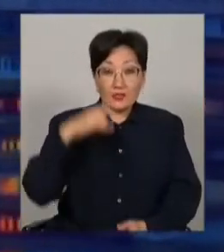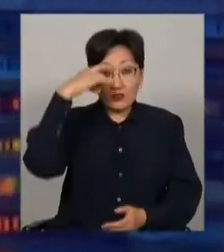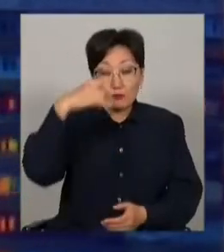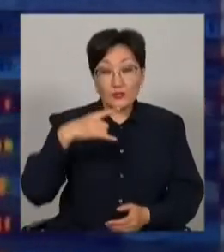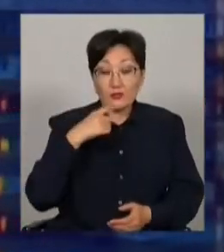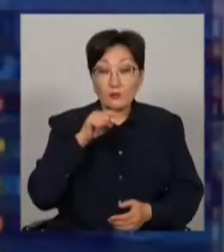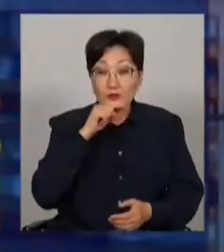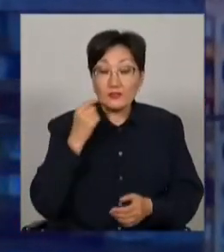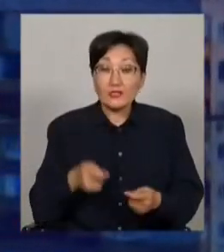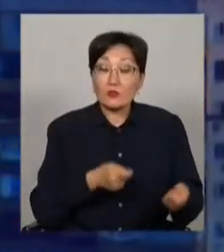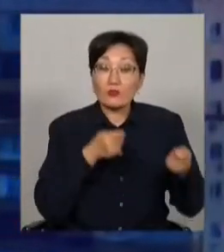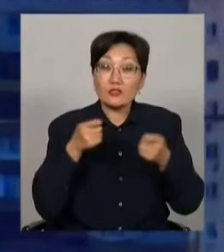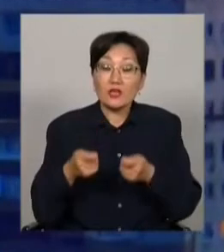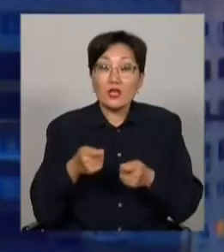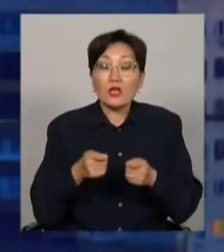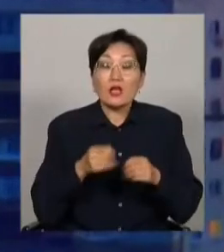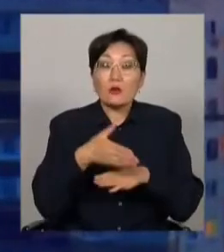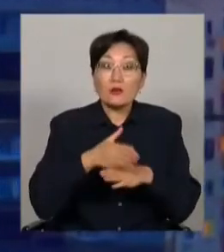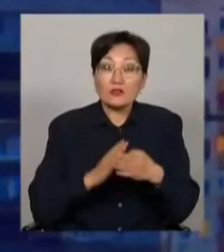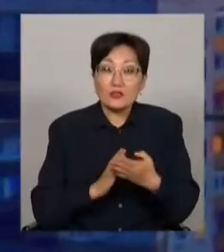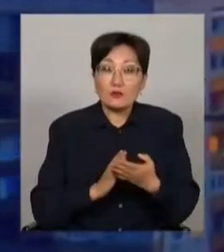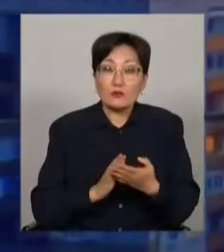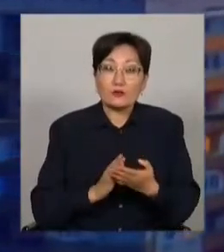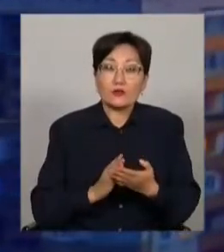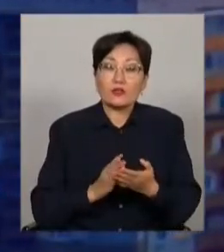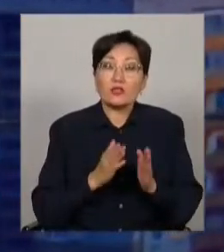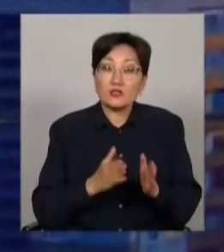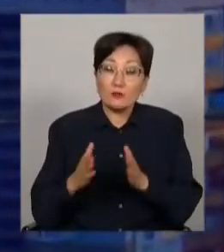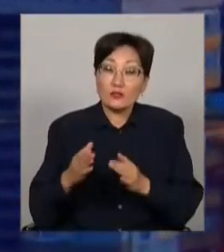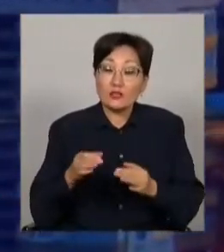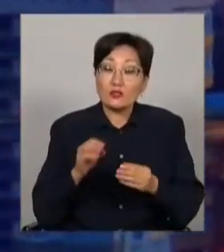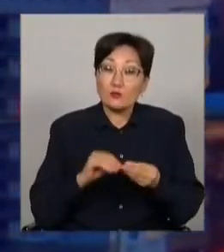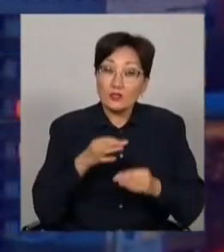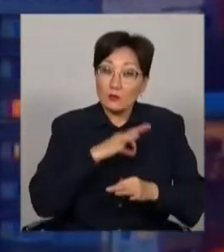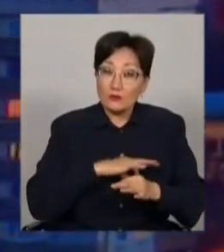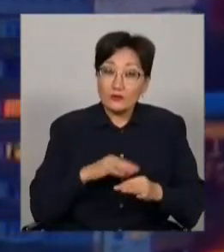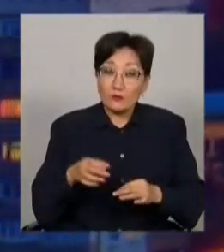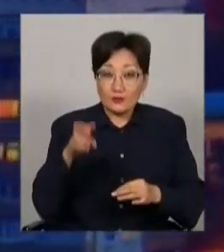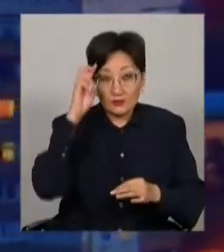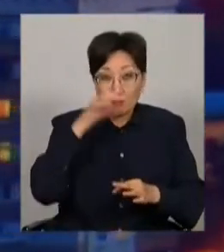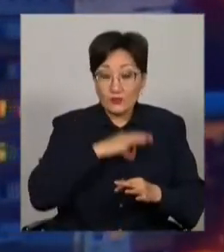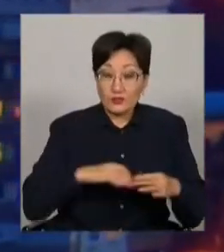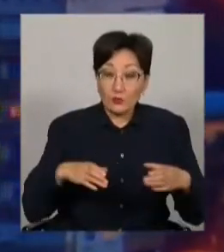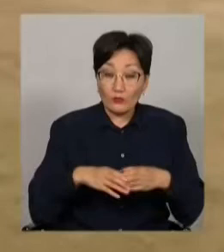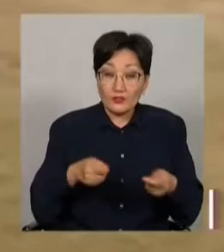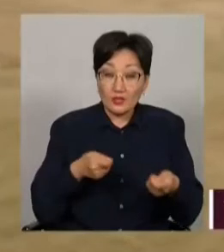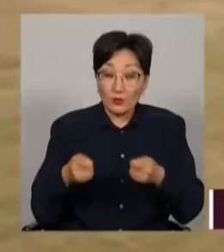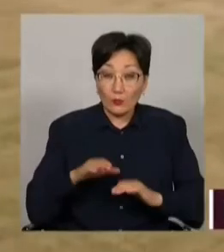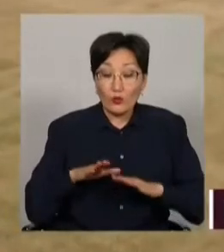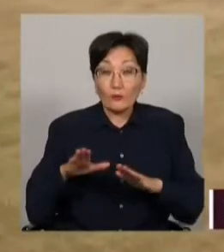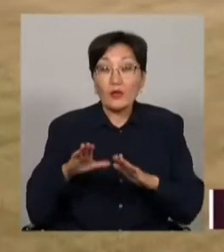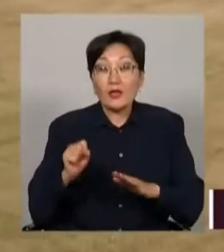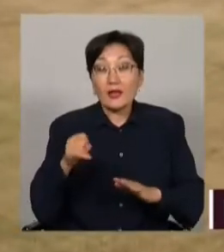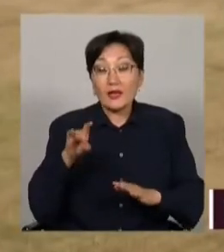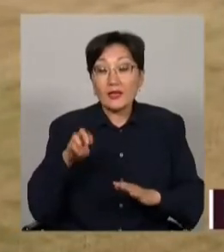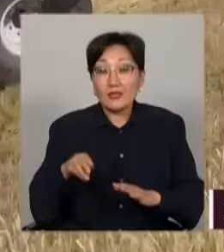Қазақстанда Ресейден әкелінетін астық сұр схемаларда жиі қолданылған. Ол туралы мемлекеттік кірістер комитеті төрағасының орынбасары